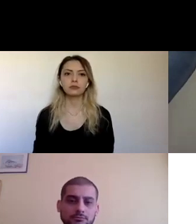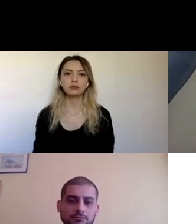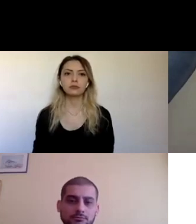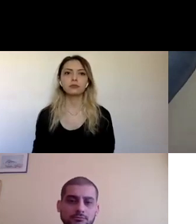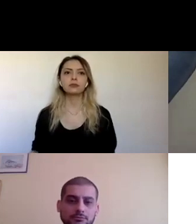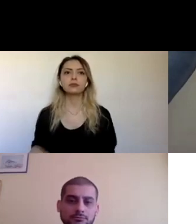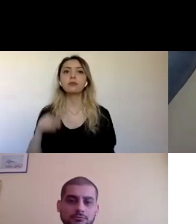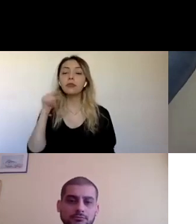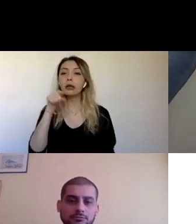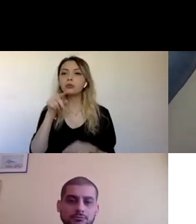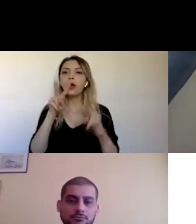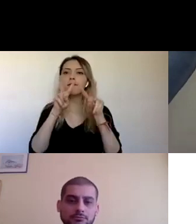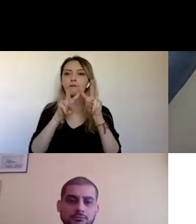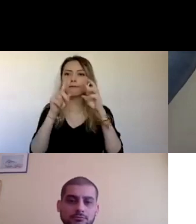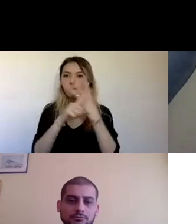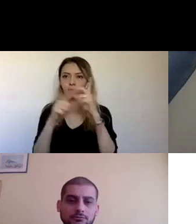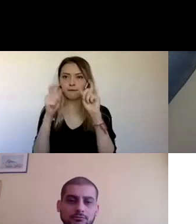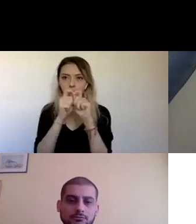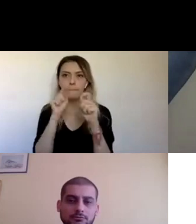Bu aslında bize